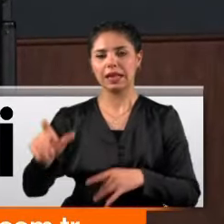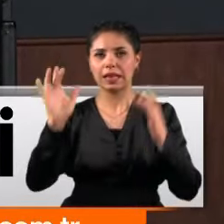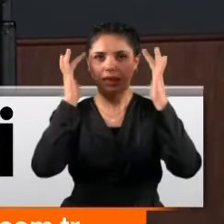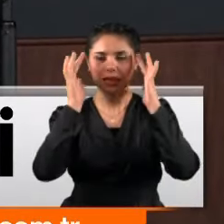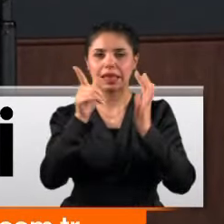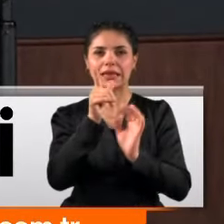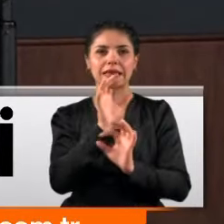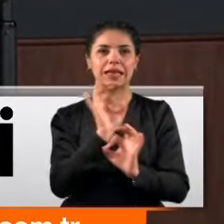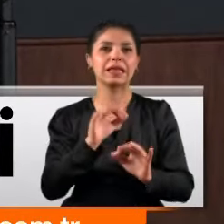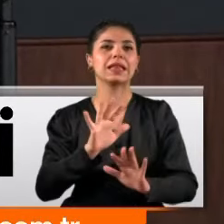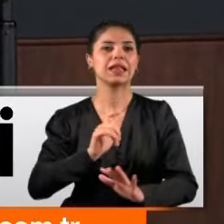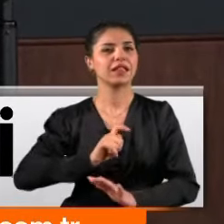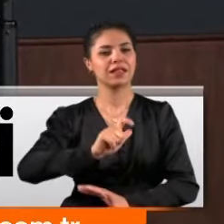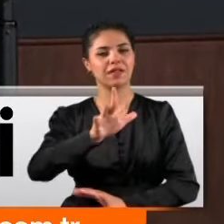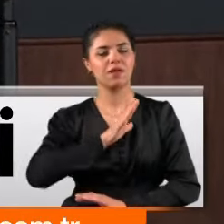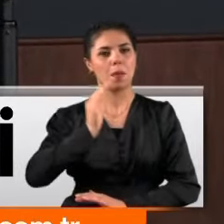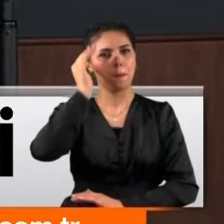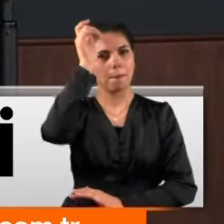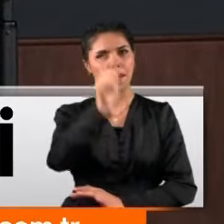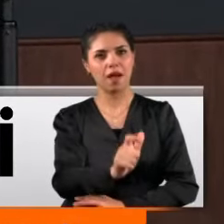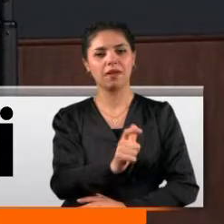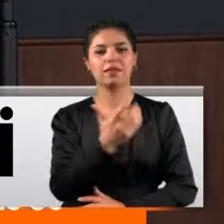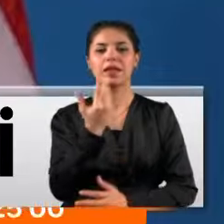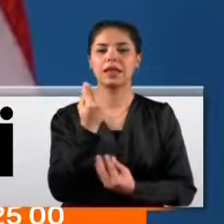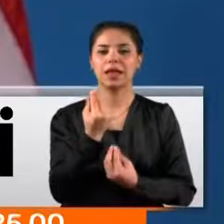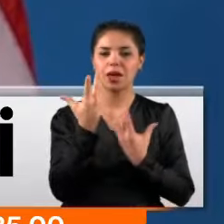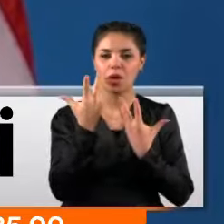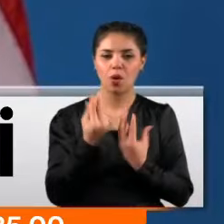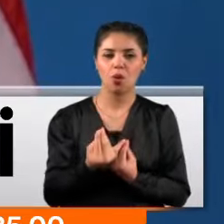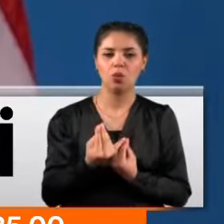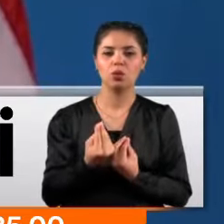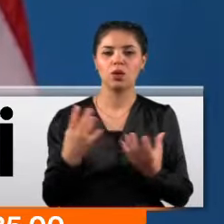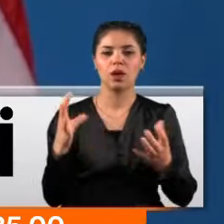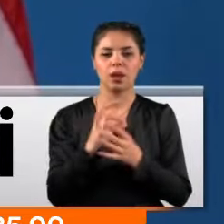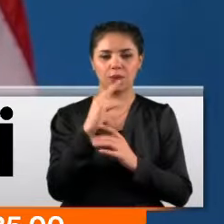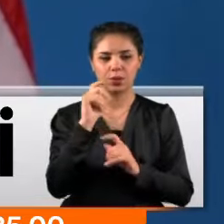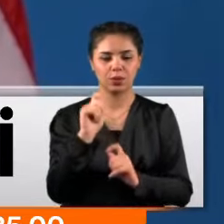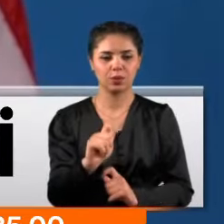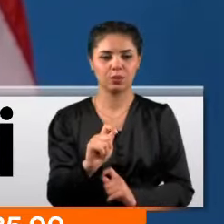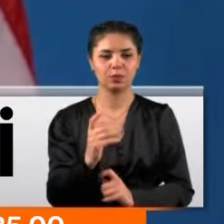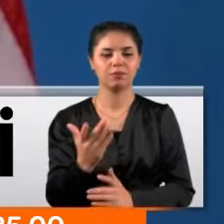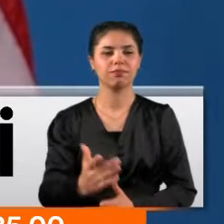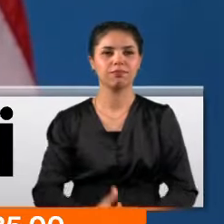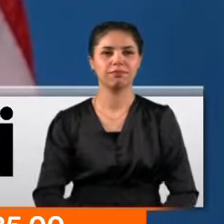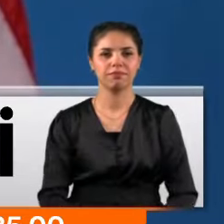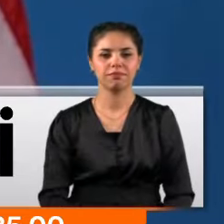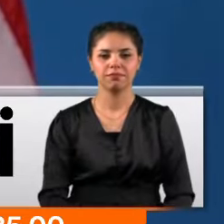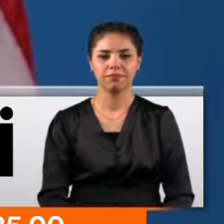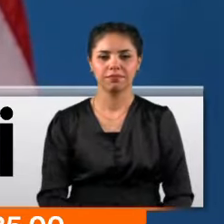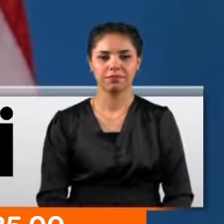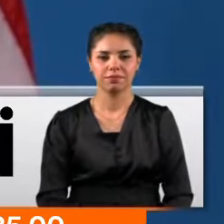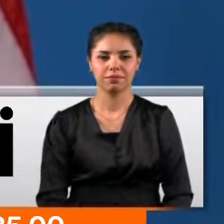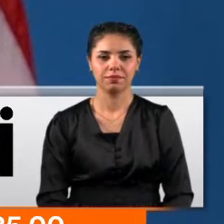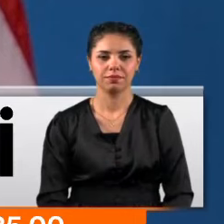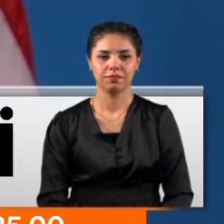sessiz kalmadı. Ancak Biden iyi olduğu konusunda ısrarcıydı. Zelenski hakkında konuşurken yanlışlıkla Putin demiş olabilirim. Ama yine de uzun